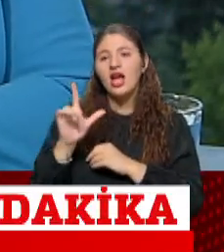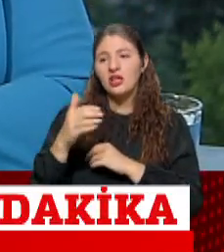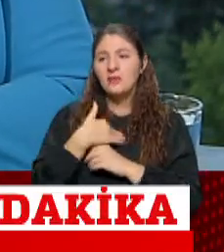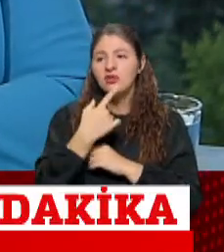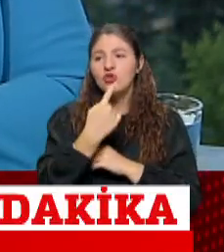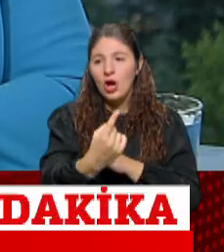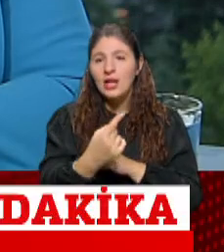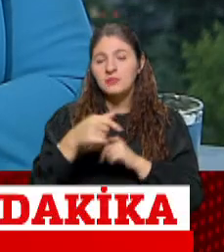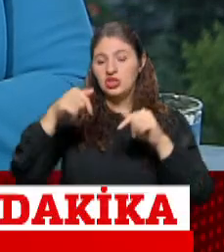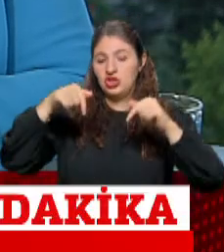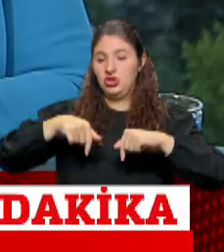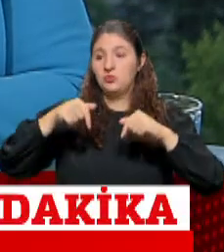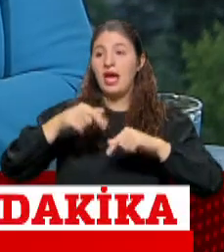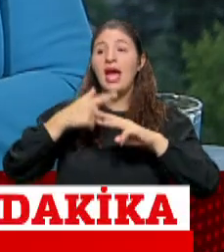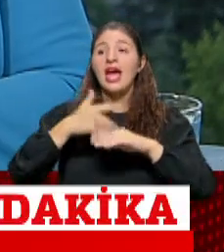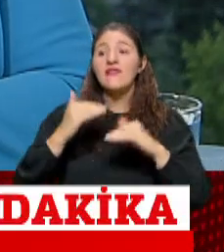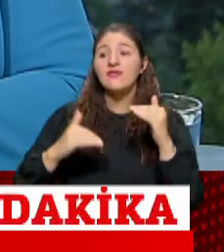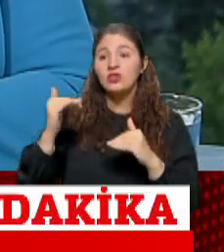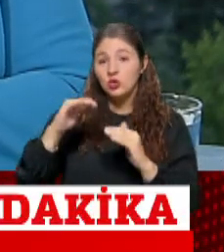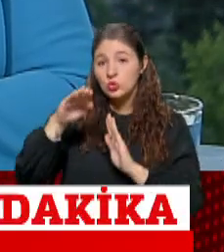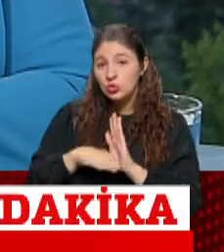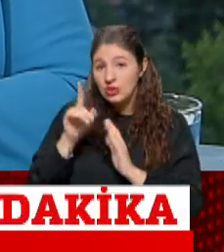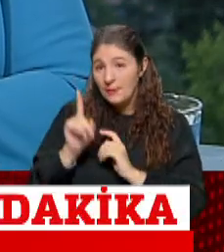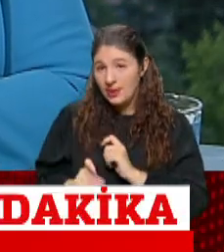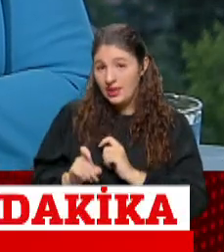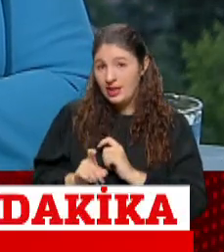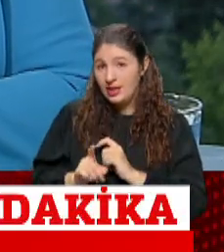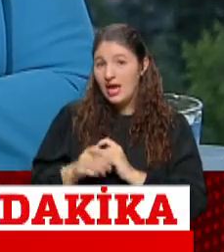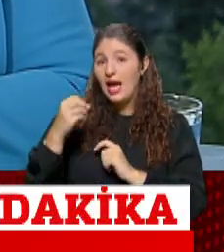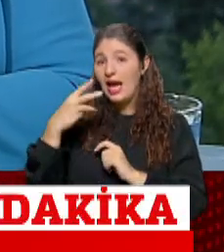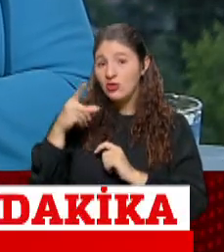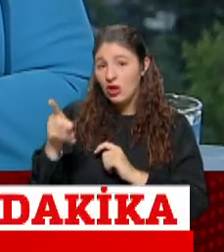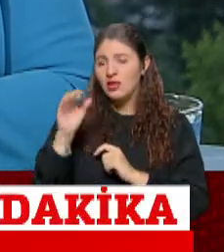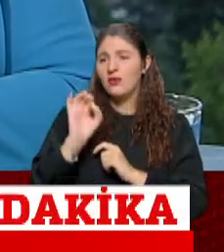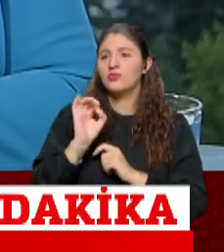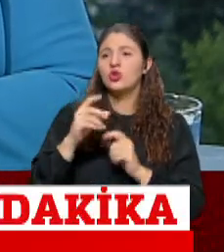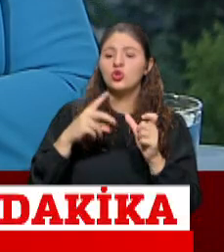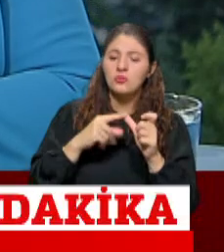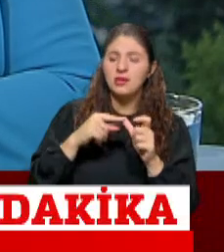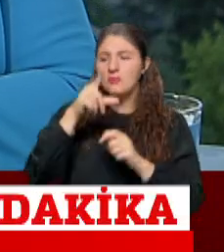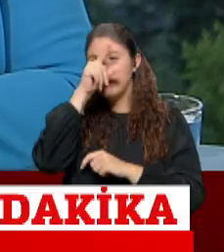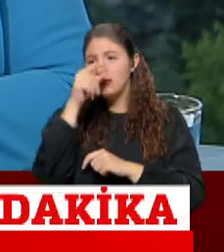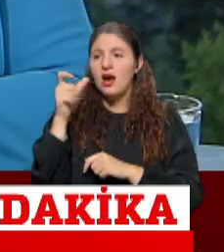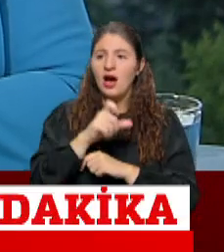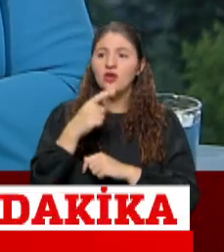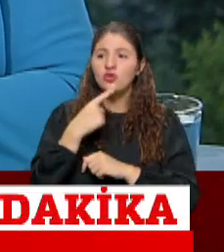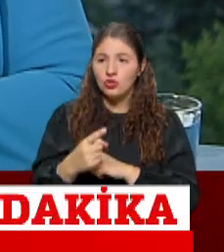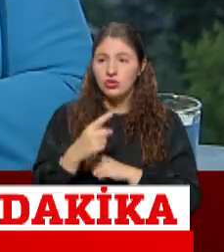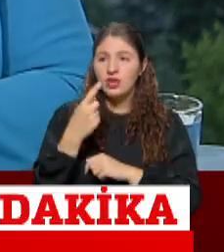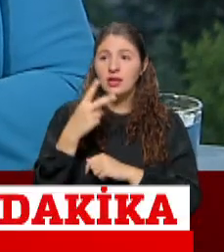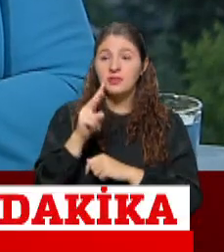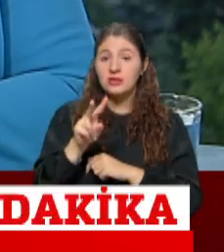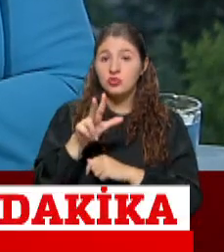ben söyleyeyim. Şimdi enflasyon düşecek mi? Erdoğan sürekli Şubat-Mart aylarını veriyor